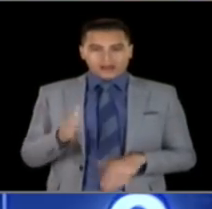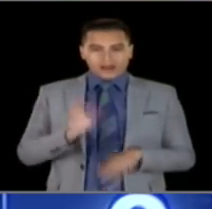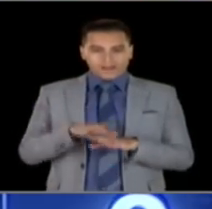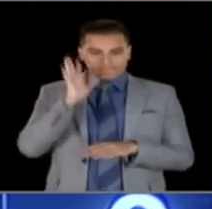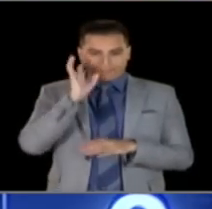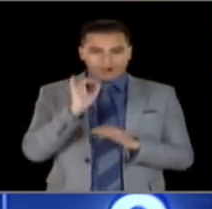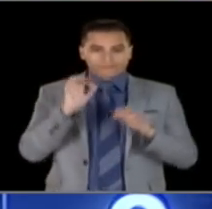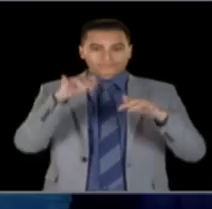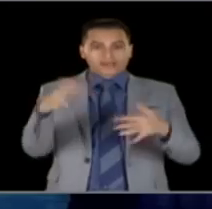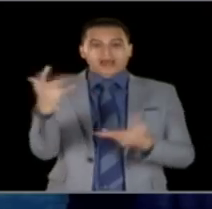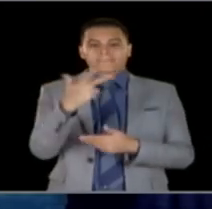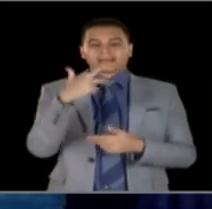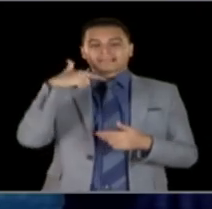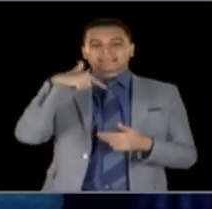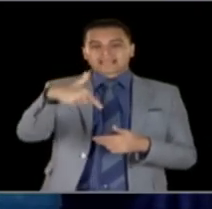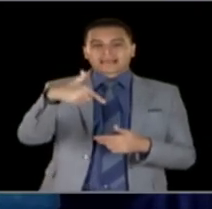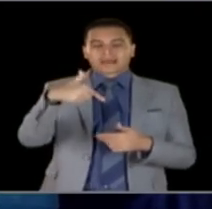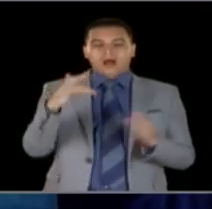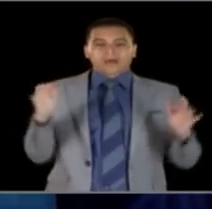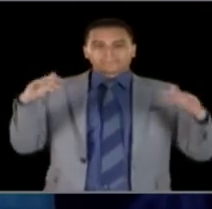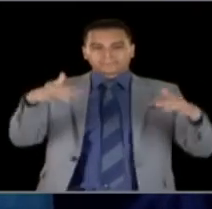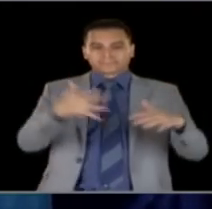بيتدفق فيها 6 أنهار.